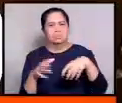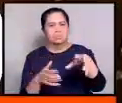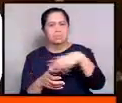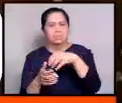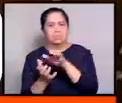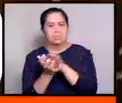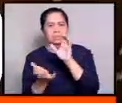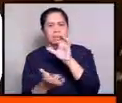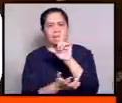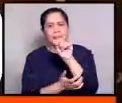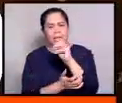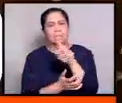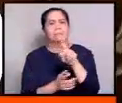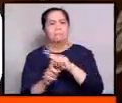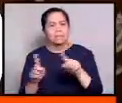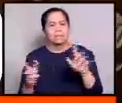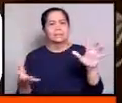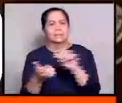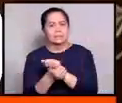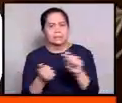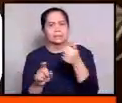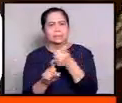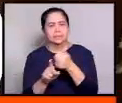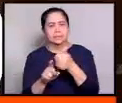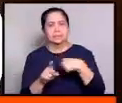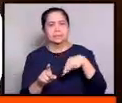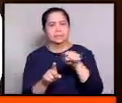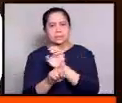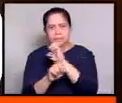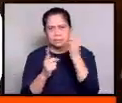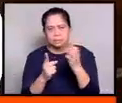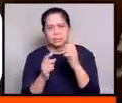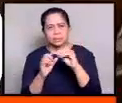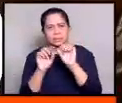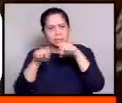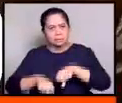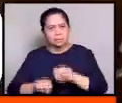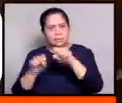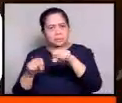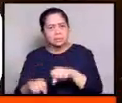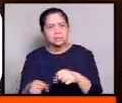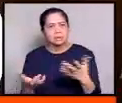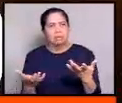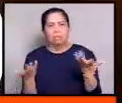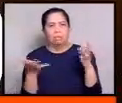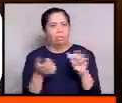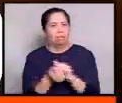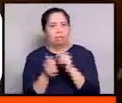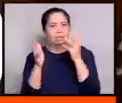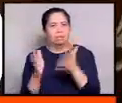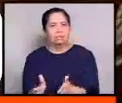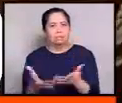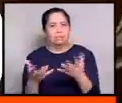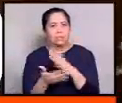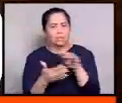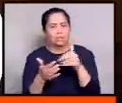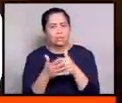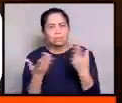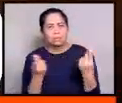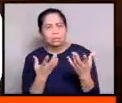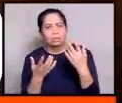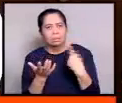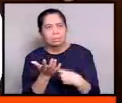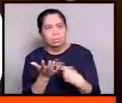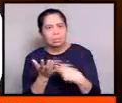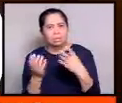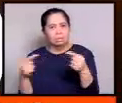mga clam, kundi yung pagwasak mismo dun sa ating yamang dagat. Bali, wala na talagang matitira sa lahat ng pinag-uusapan